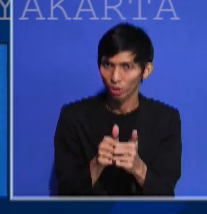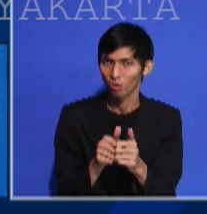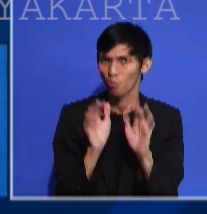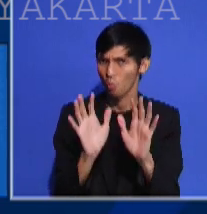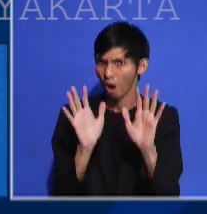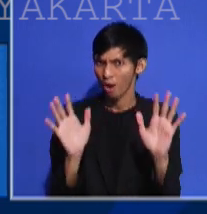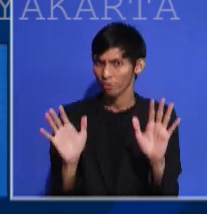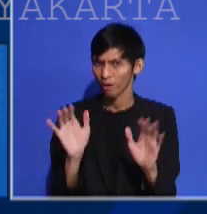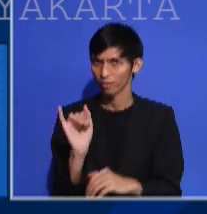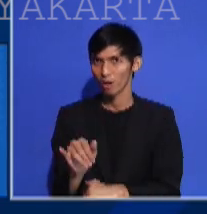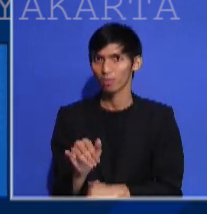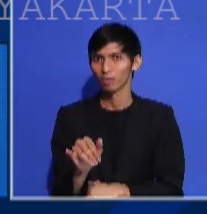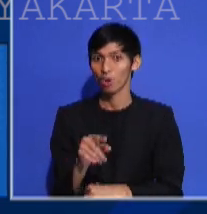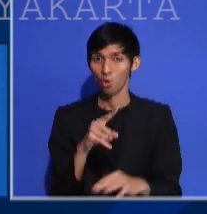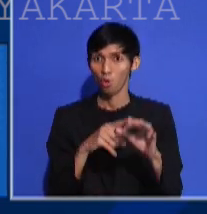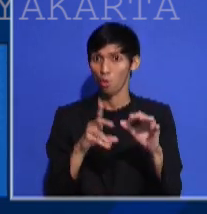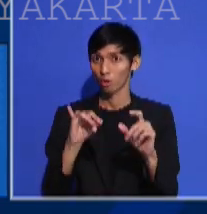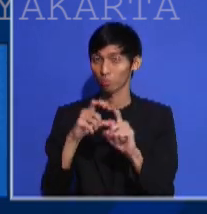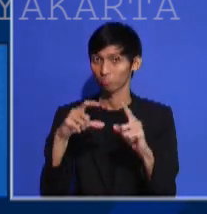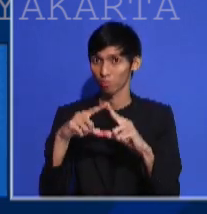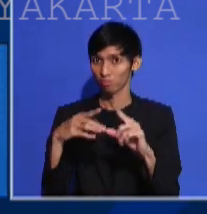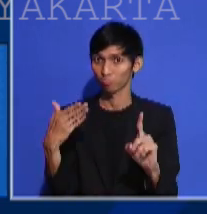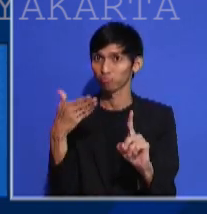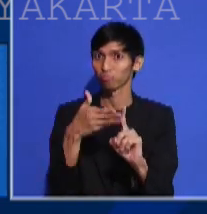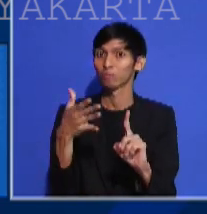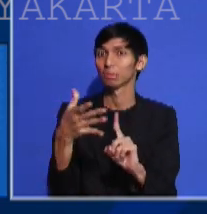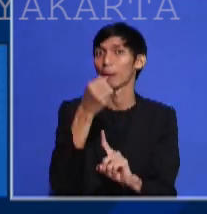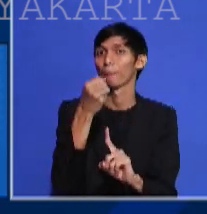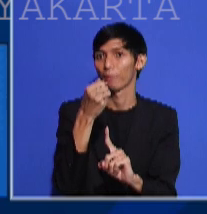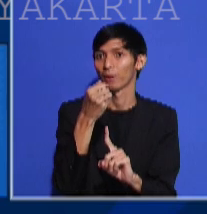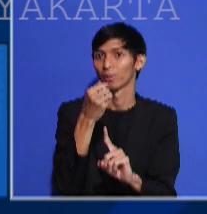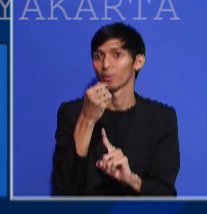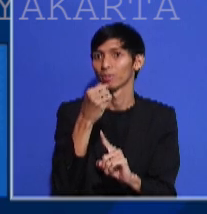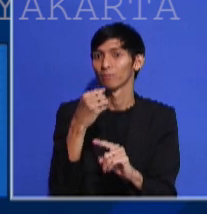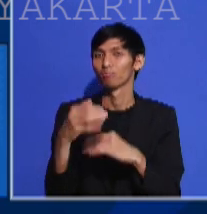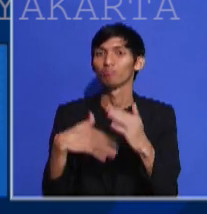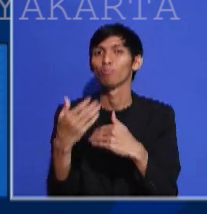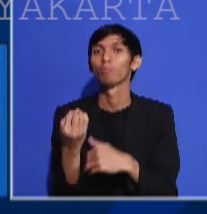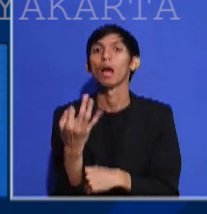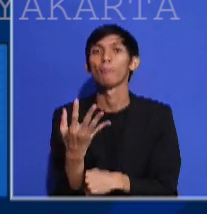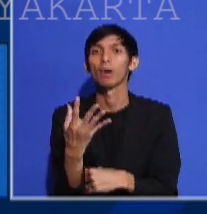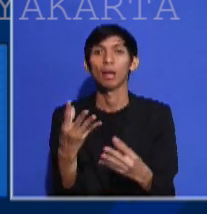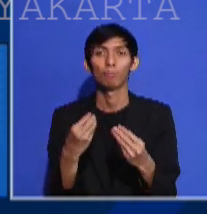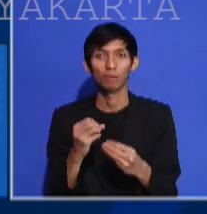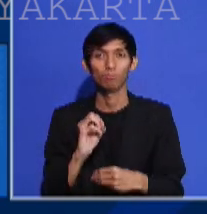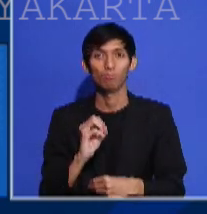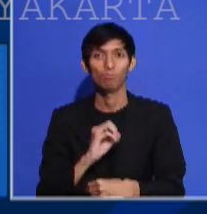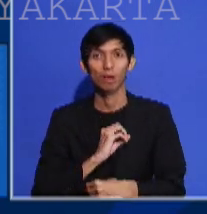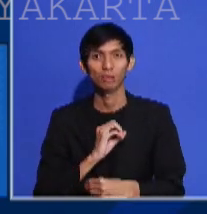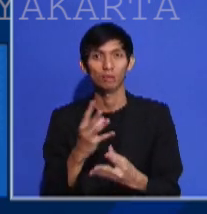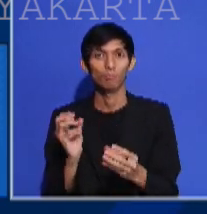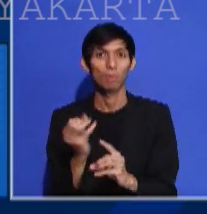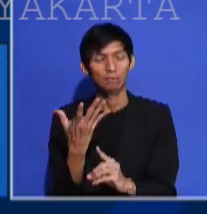Apakah dari konit sendiri sudah menargetkan kira-kira akan masuk sampai tahap berapa mendapatkan emas atau seperti apa